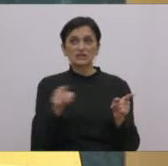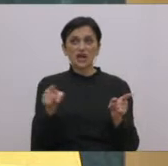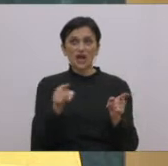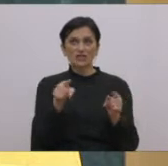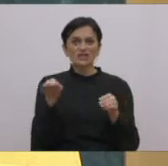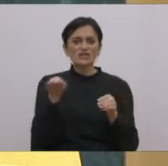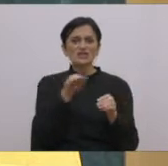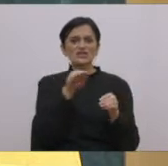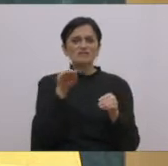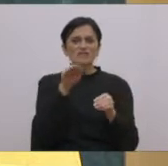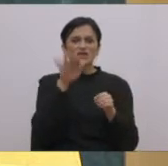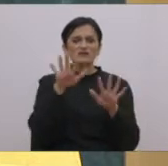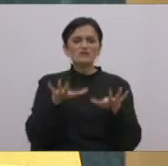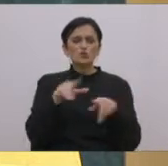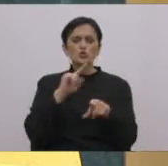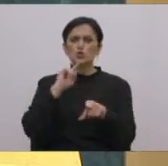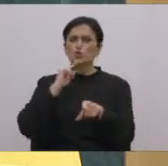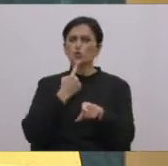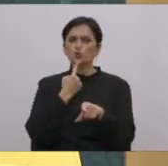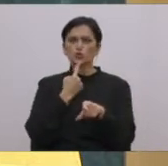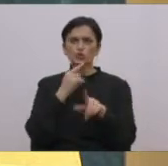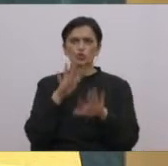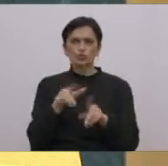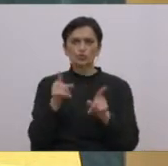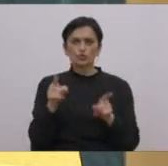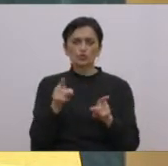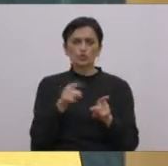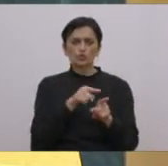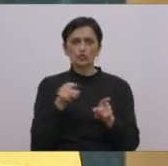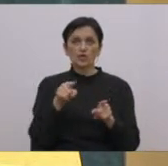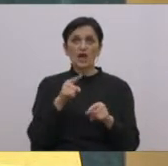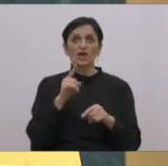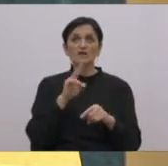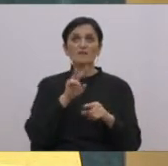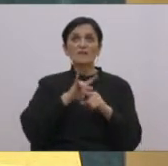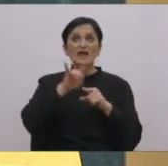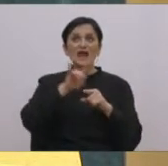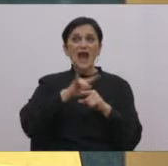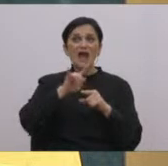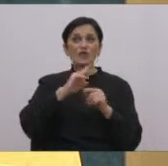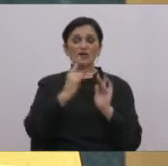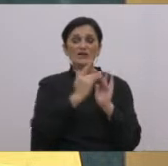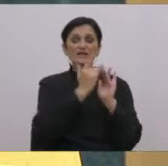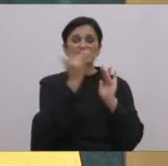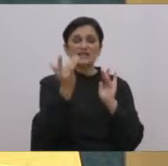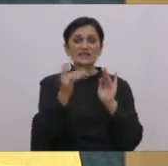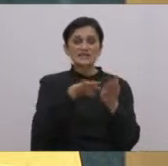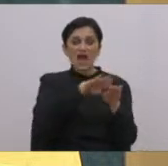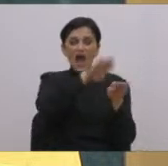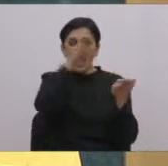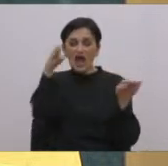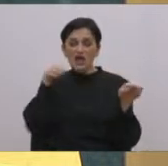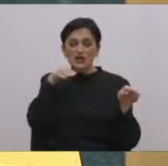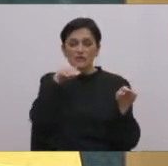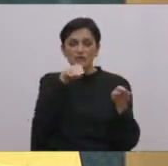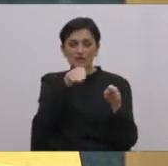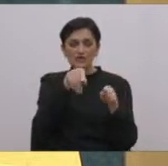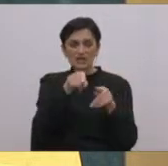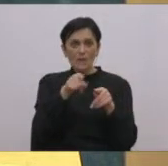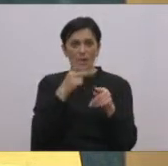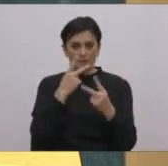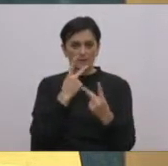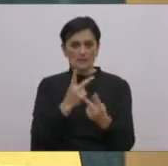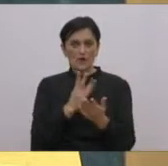რელიეფურად ყველაზე რთული მონაკვეთი, რაზეც ხელოვნური ნაგებობების, კერძოდ ხიდების და გვირაბების რაოდენობა იმთავითვე მეტყველებს, ეს